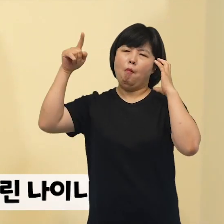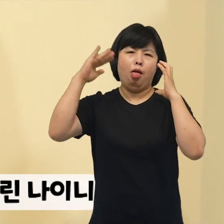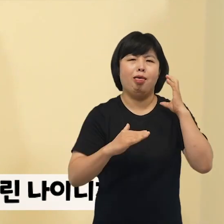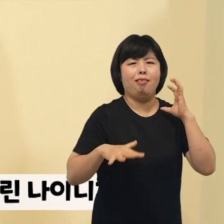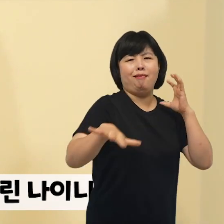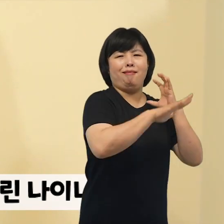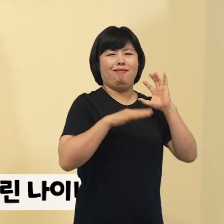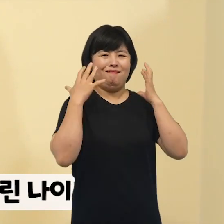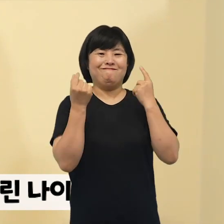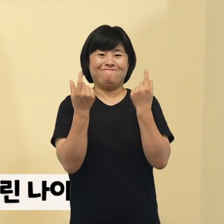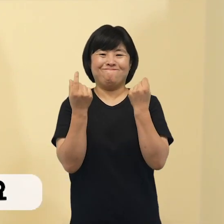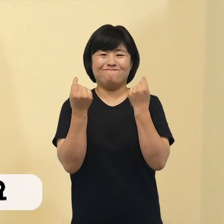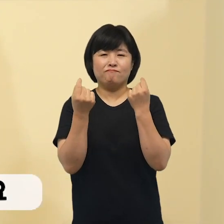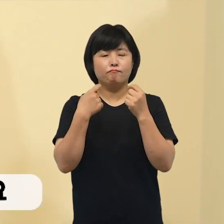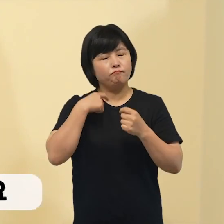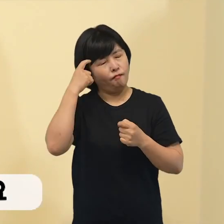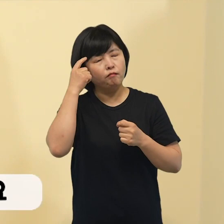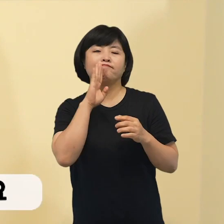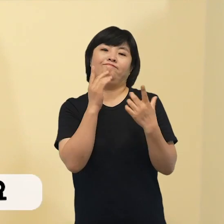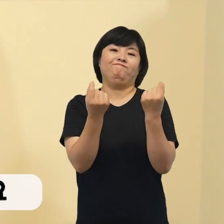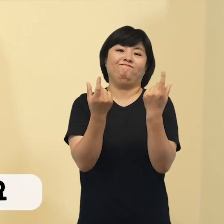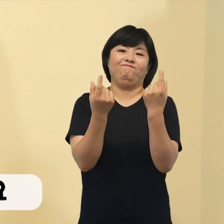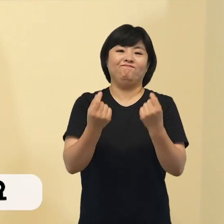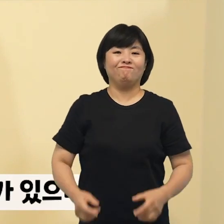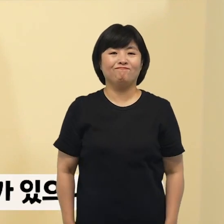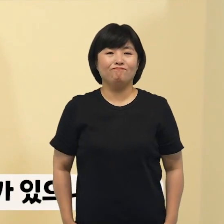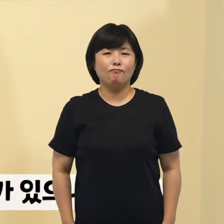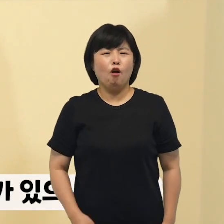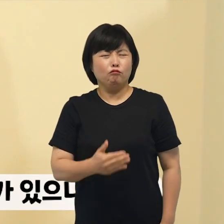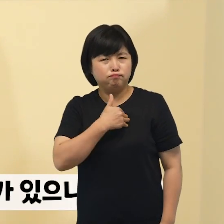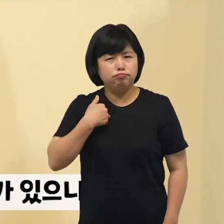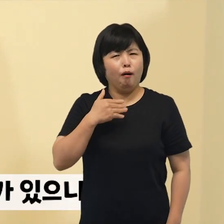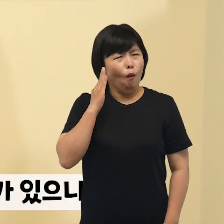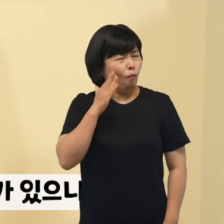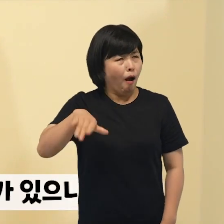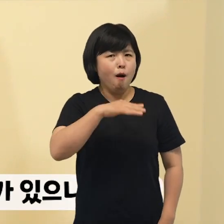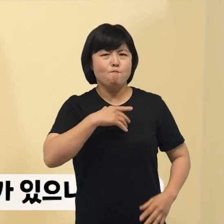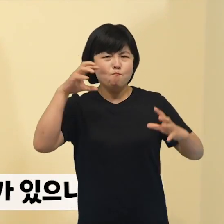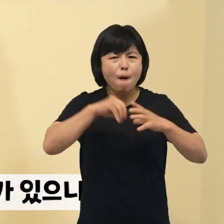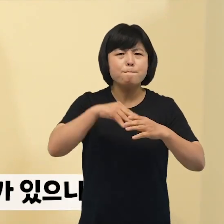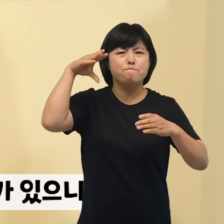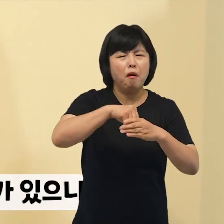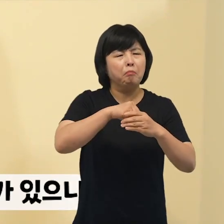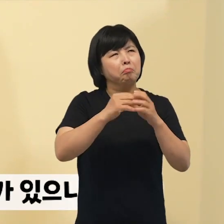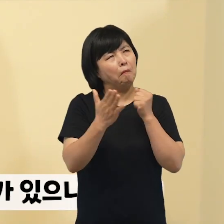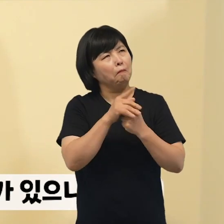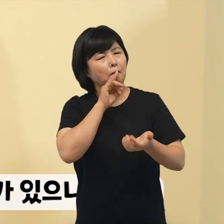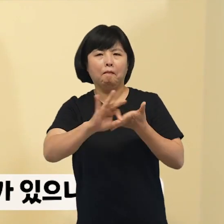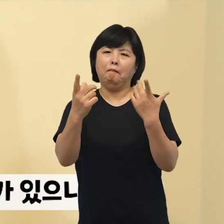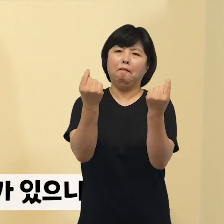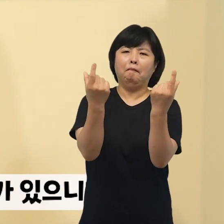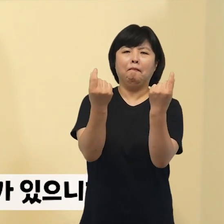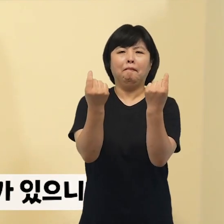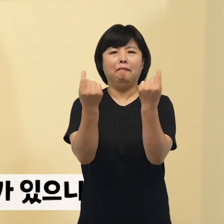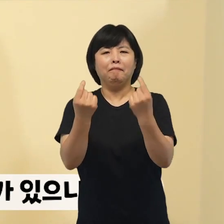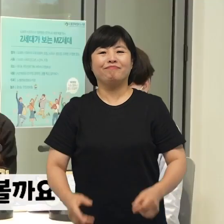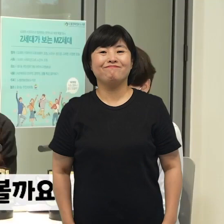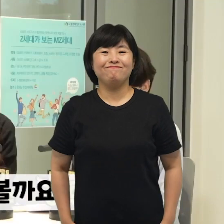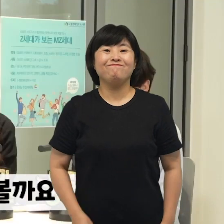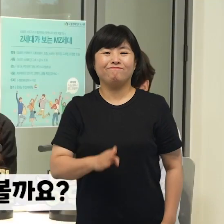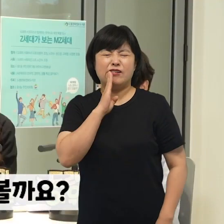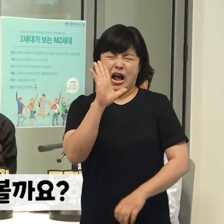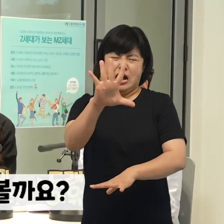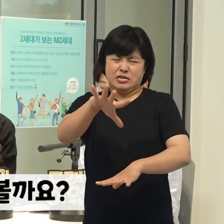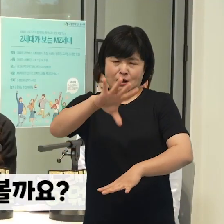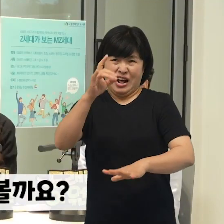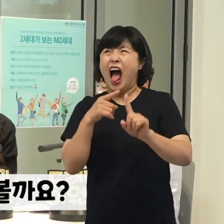본인보다는 어린 나이니까 뭐 그렇게 생각할 수 있을 것 같아요. 충분히 뭐 요즘 것들이라고 포함해서 말하실 수가 있으니까요.